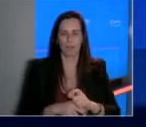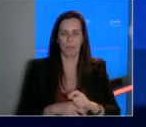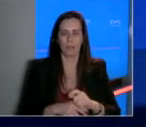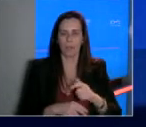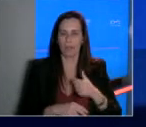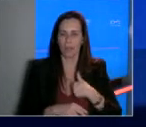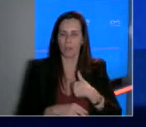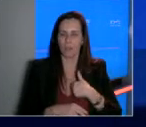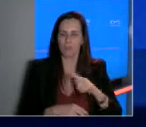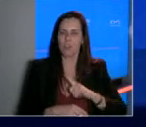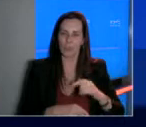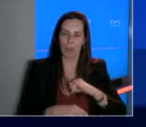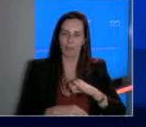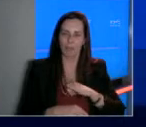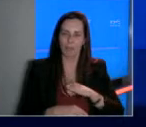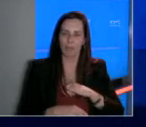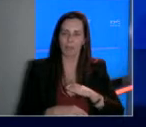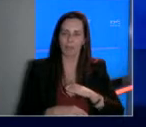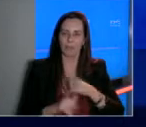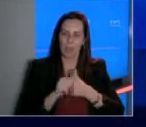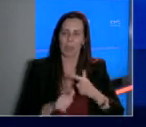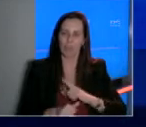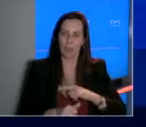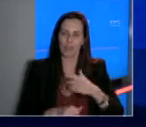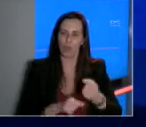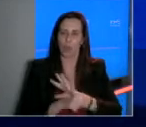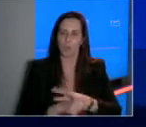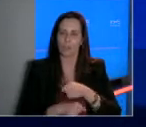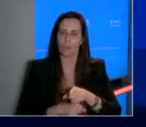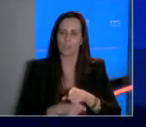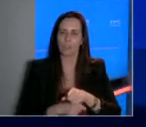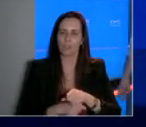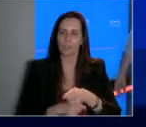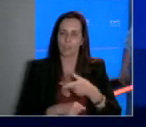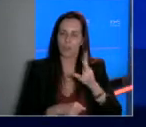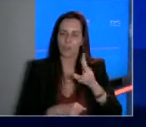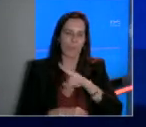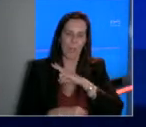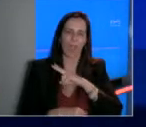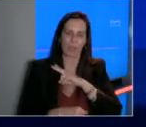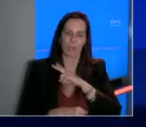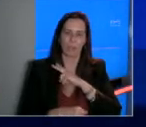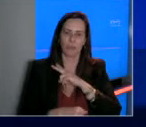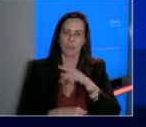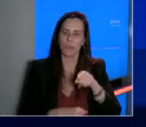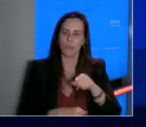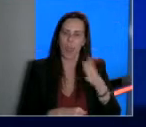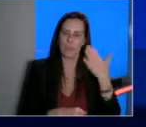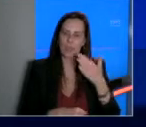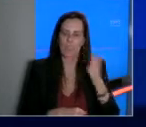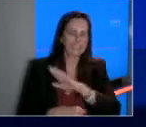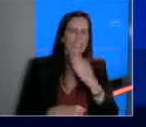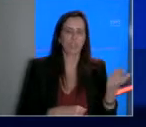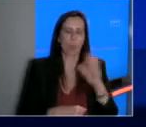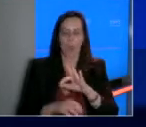אני דווקא, אותי אישית מעניין, המעקב האישי שלי אחרי הקורונה, הוא דווקא ספציפית מתרכז יותר בבריטניה, שם היה